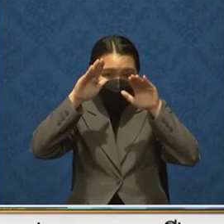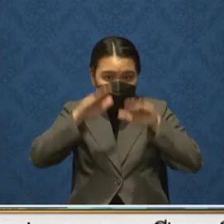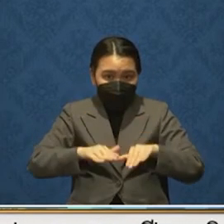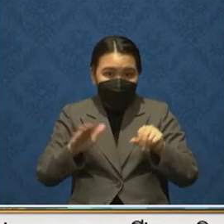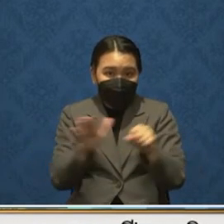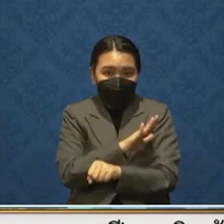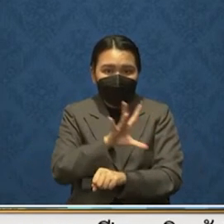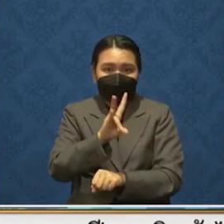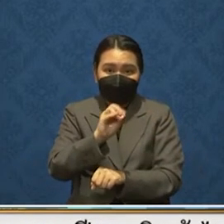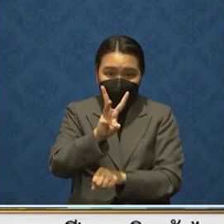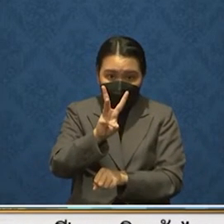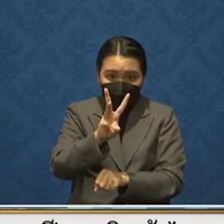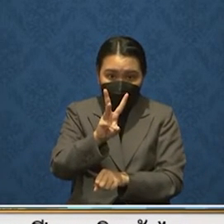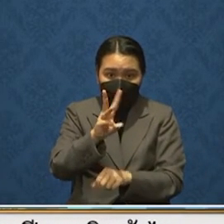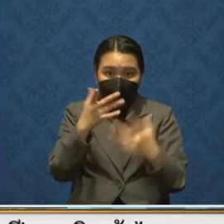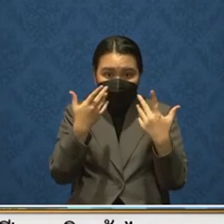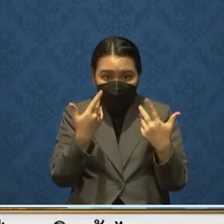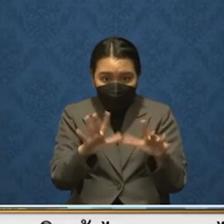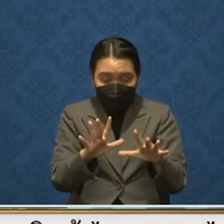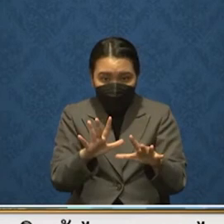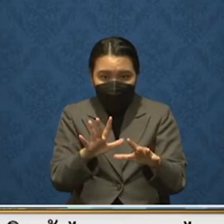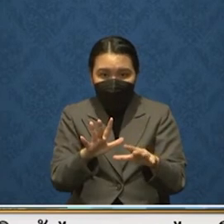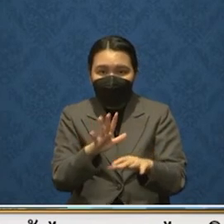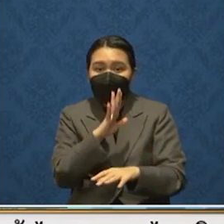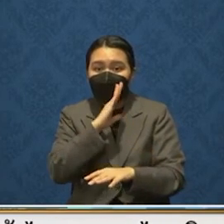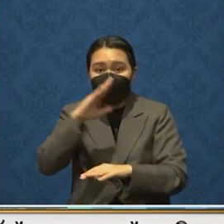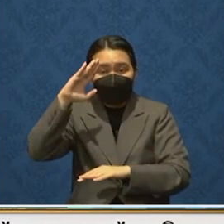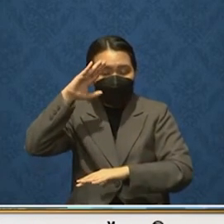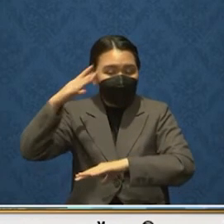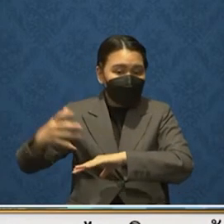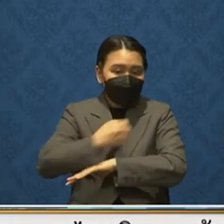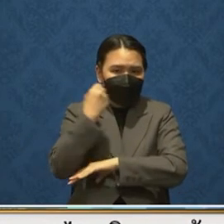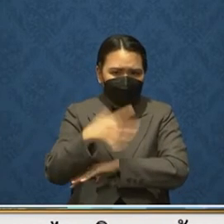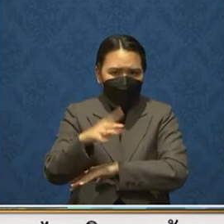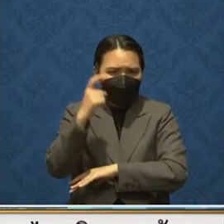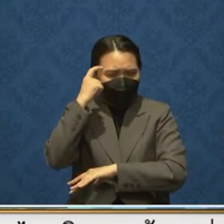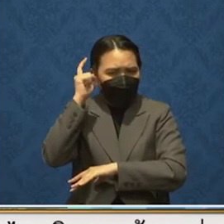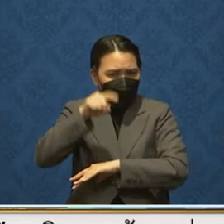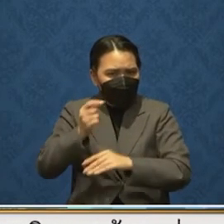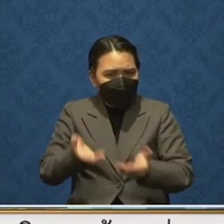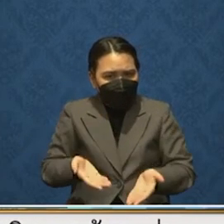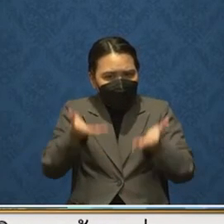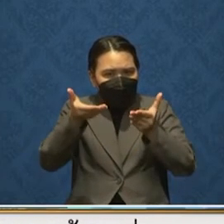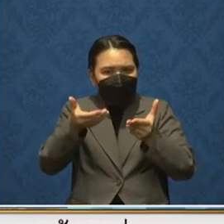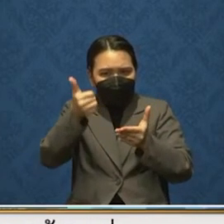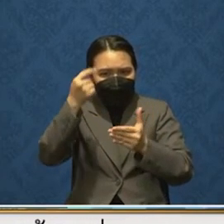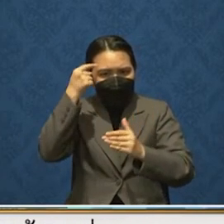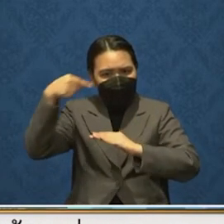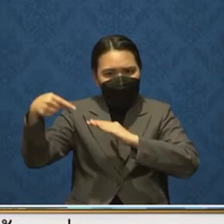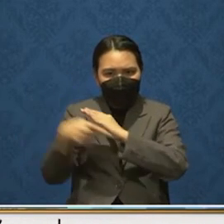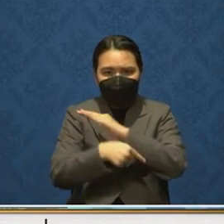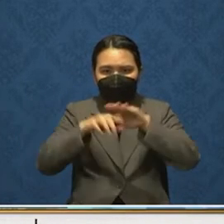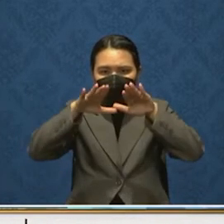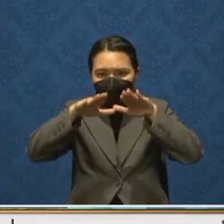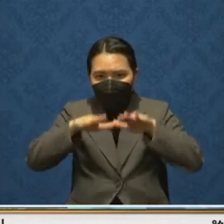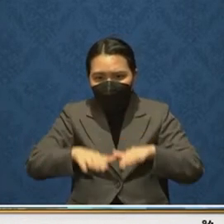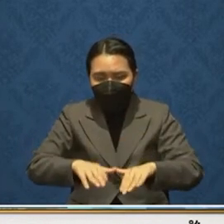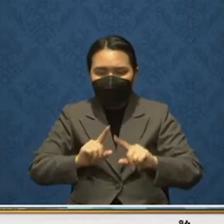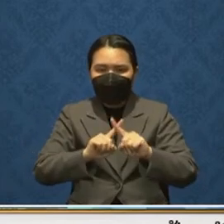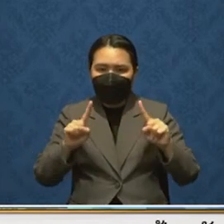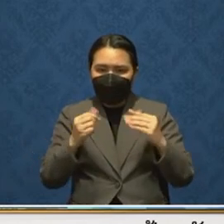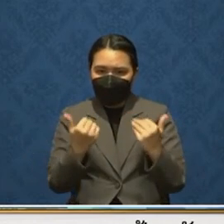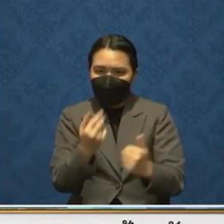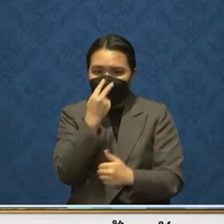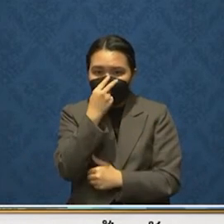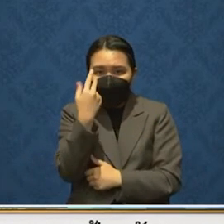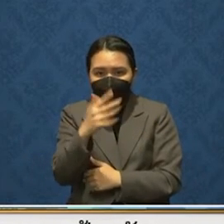ใช้มนาศปฏิวัตรันศหารมา มัครจะดีข้นะขอดบชายมคจะรรลงนะครับ แต่ประกฎ